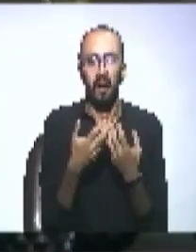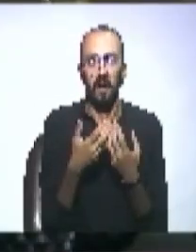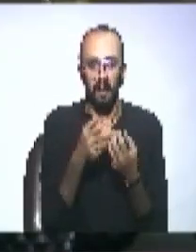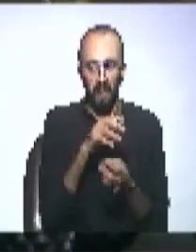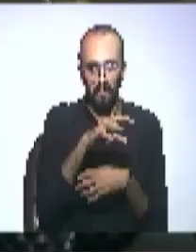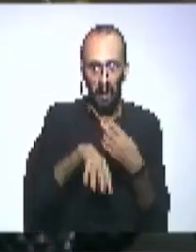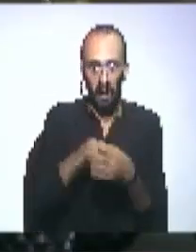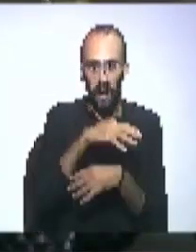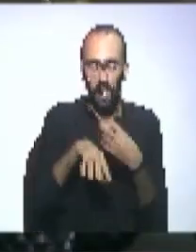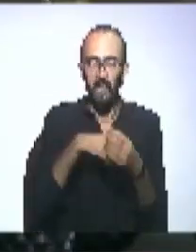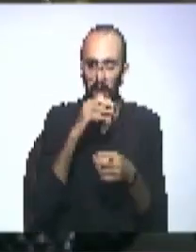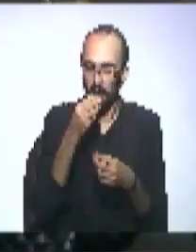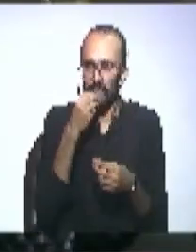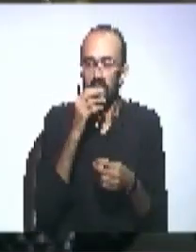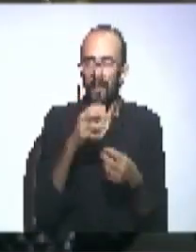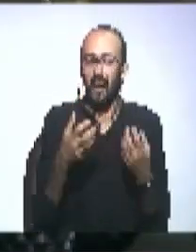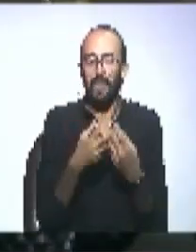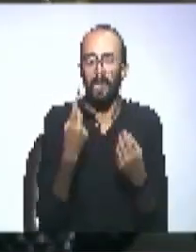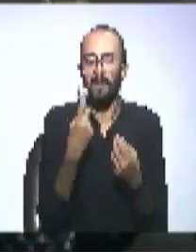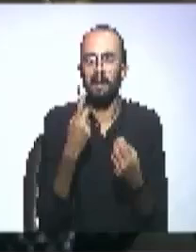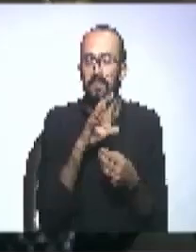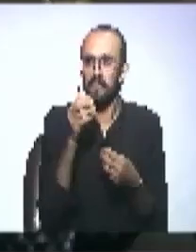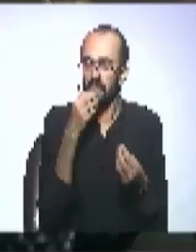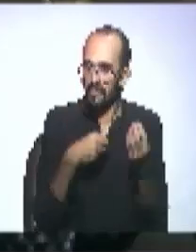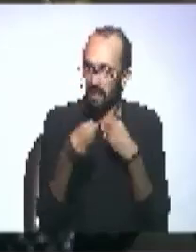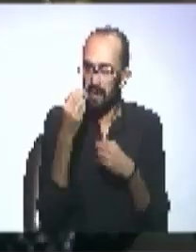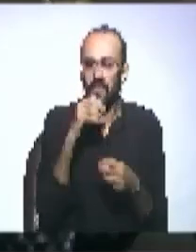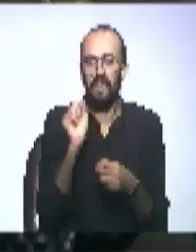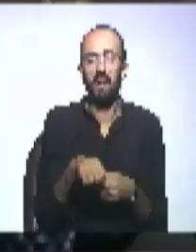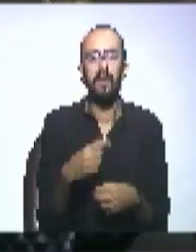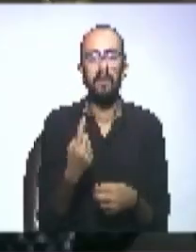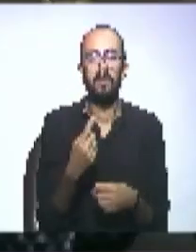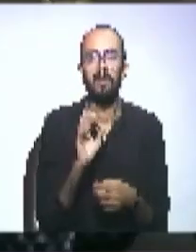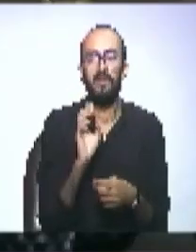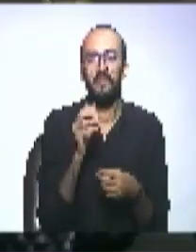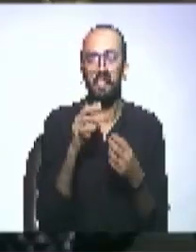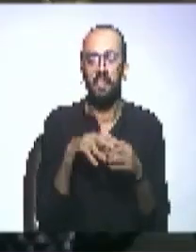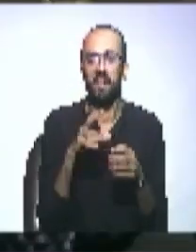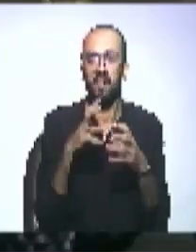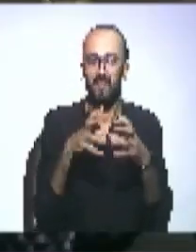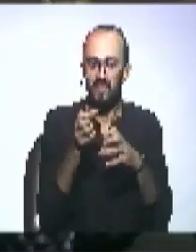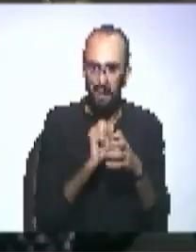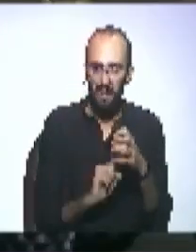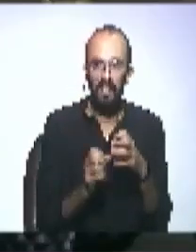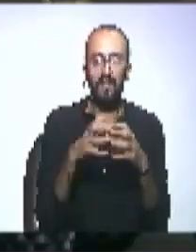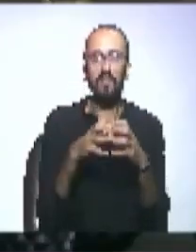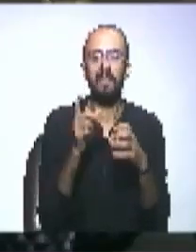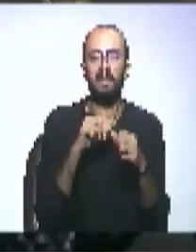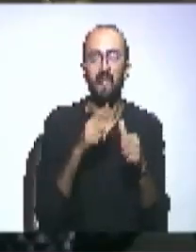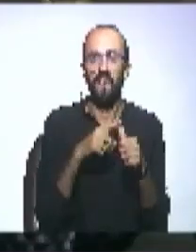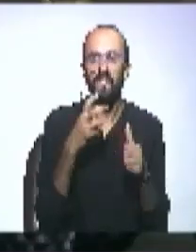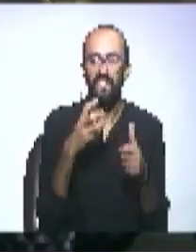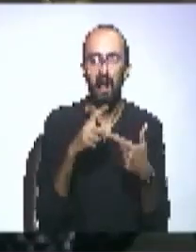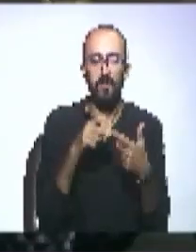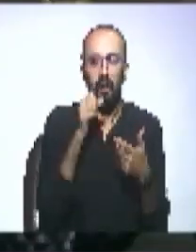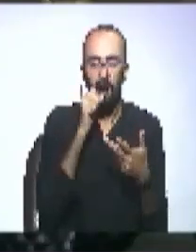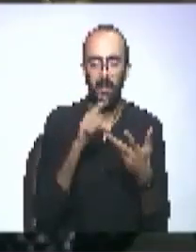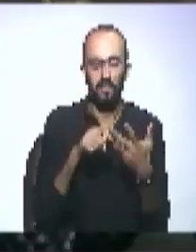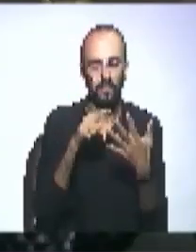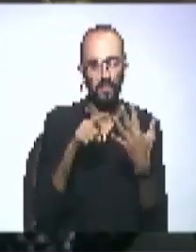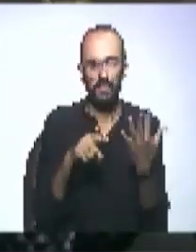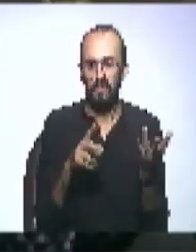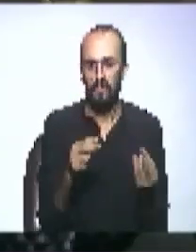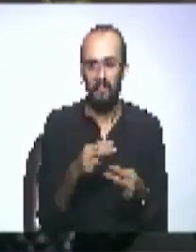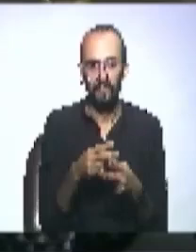وسط الساندوتش ده ممكن احط الطبقات السلطه اللي انا عايزاها، الكابوتشا، الفلفل، الخيار، اي بقى